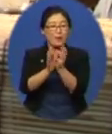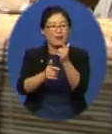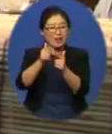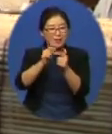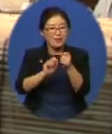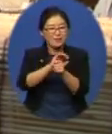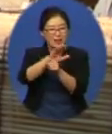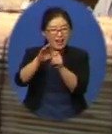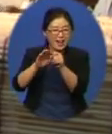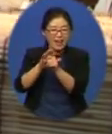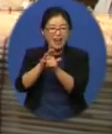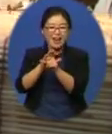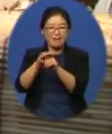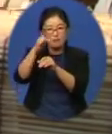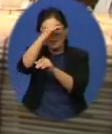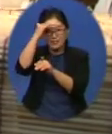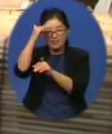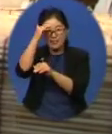있습니다.